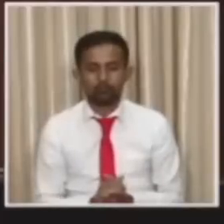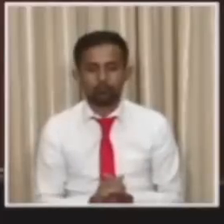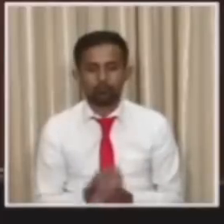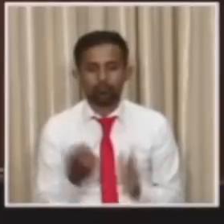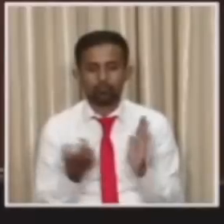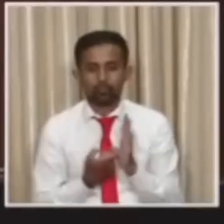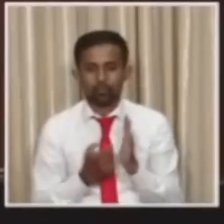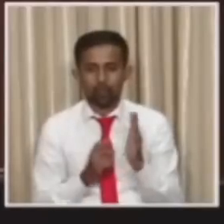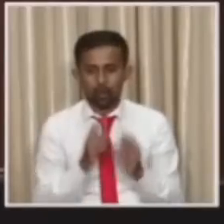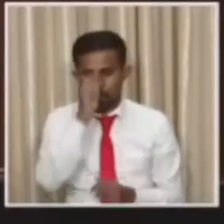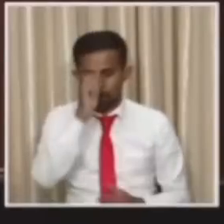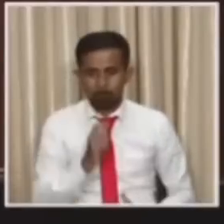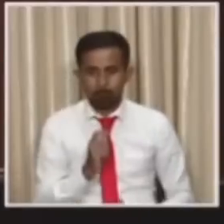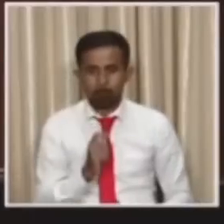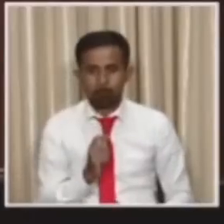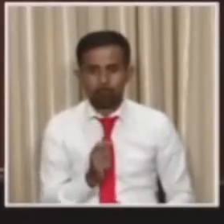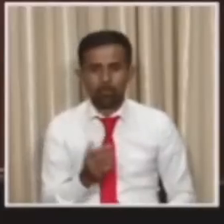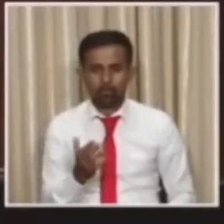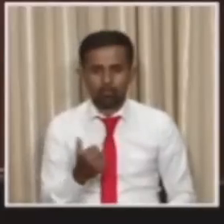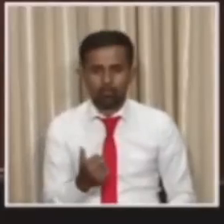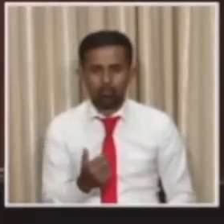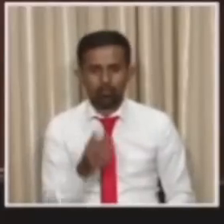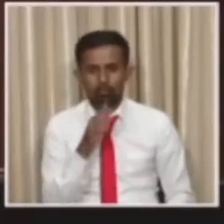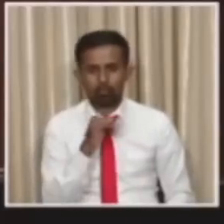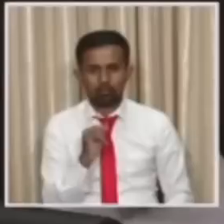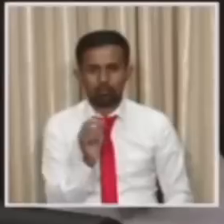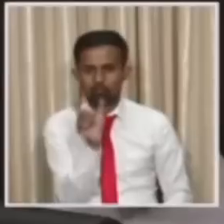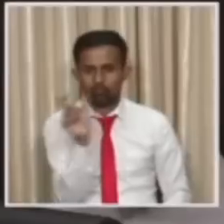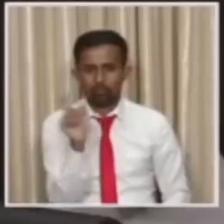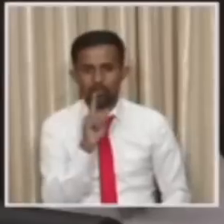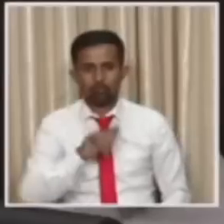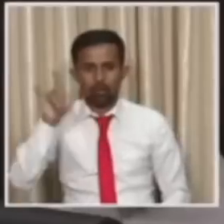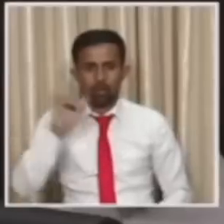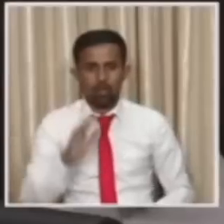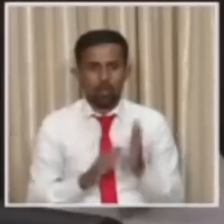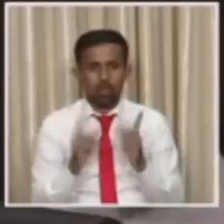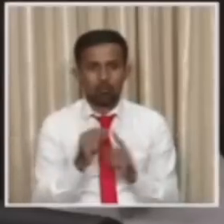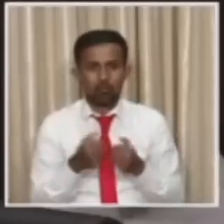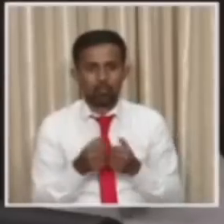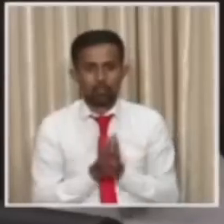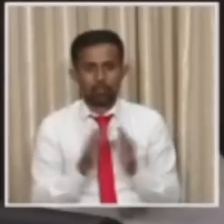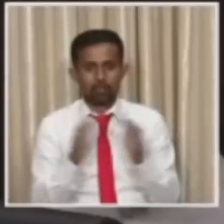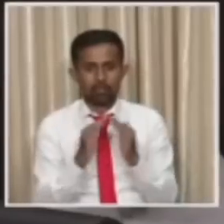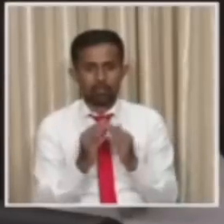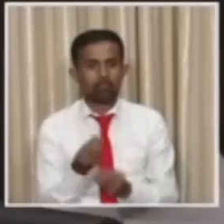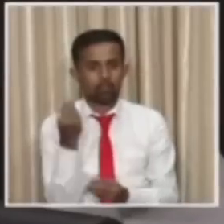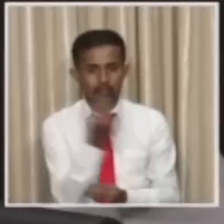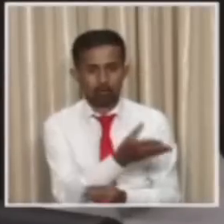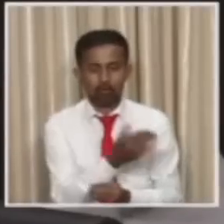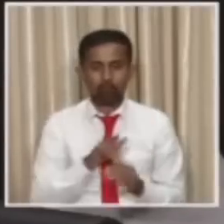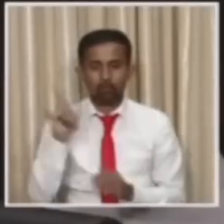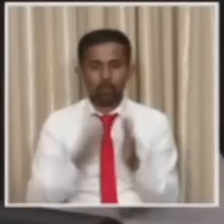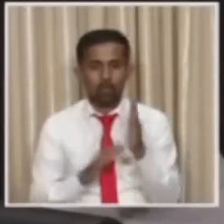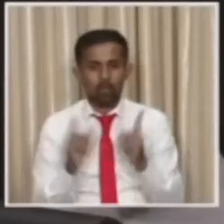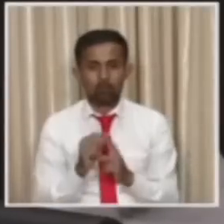රමේෂ් පදිනේ නැමැතුමා මෙතුමා තවත් ඉතාම ද්වේෂ සහගත ප්‍රකාශයක් කරා. විදේශ කටයුතු ඇමතුමා තමුන්ගේ ක්ලයන්ට් ගයක් දෙන්න යනවා කියලා. විදේශ කටයුතු ඇමතුමාට